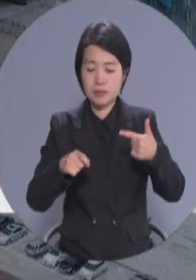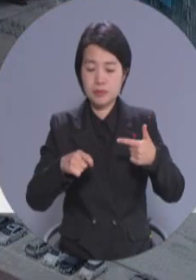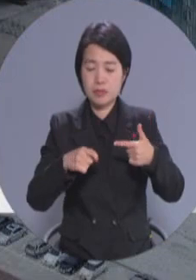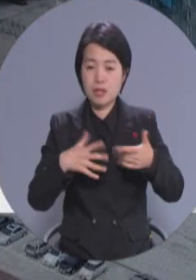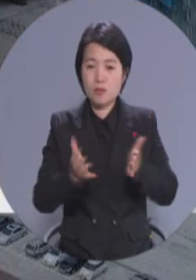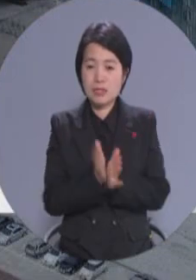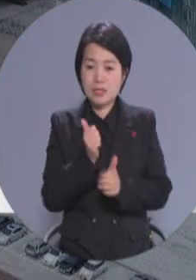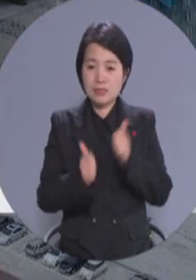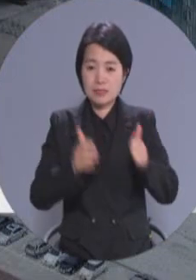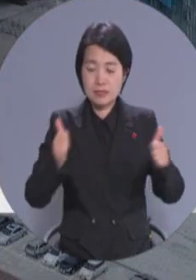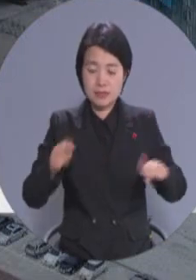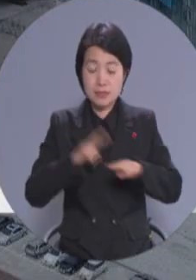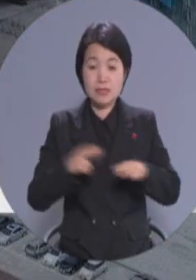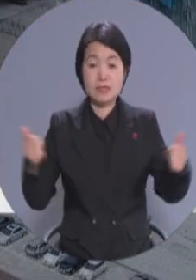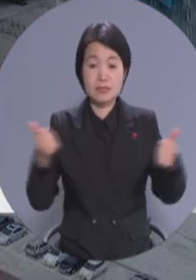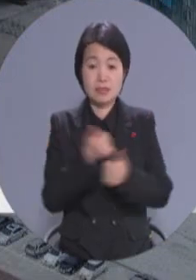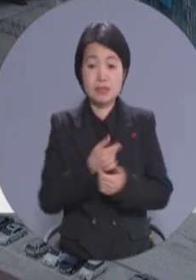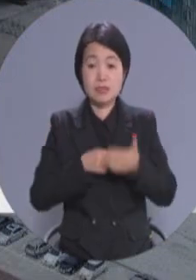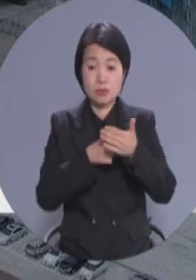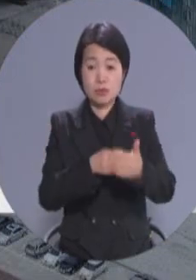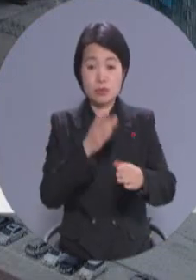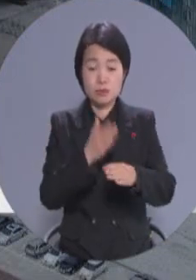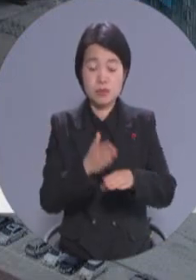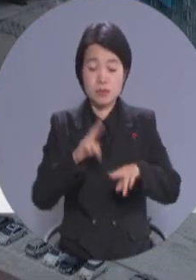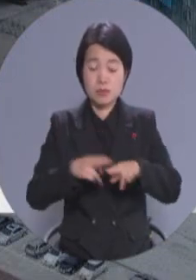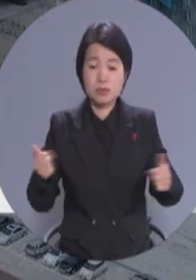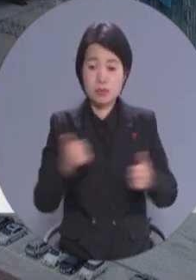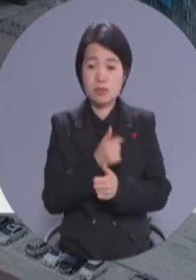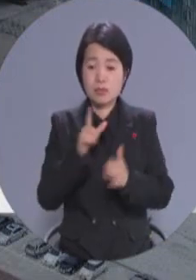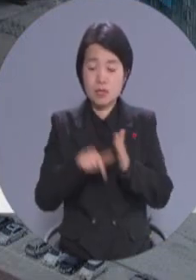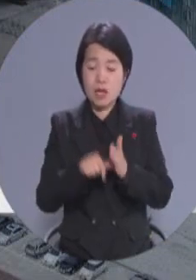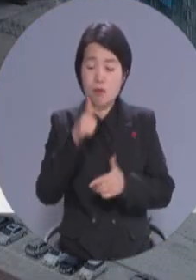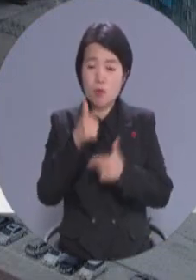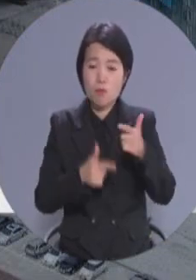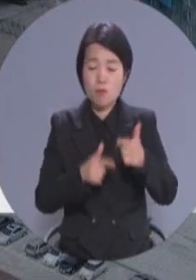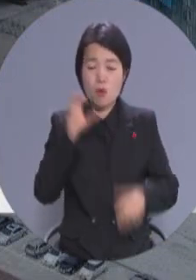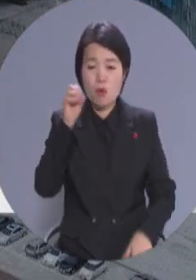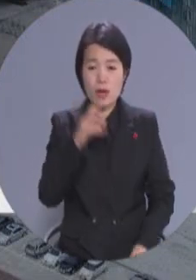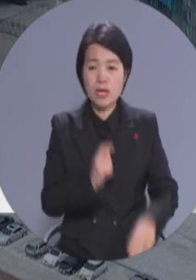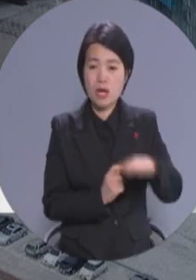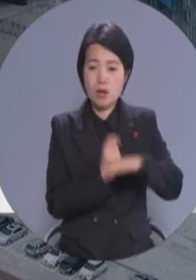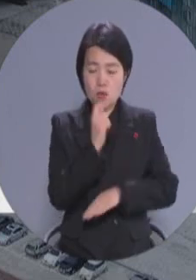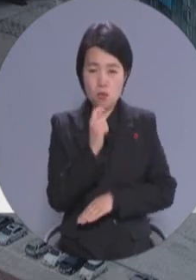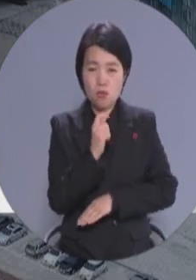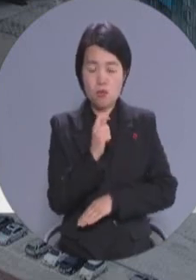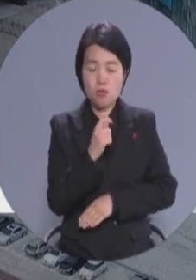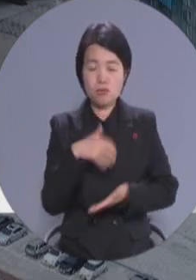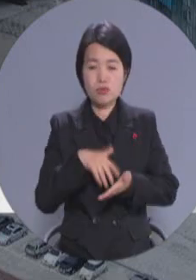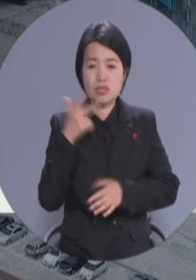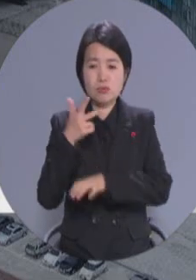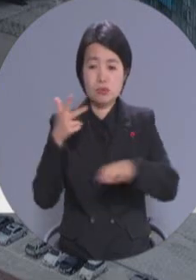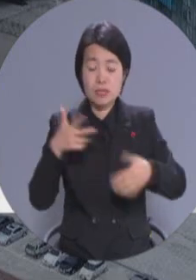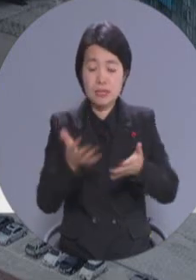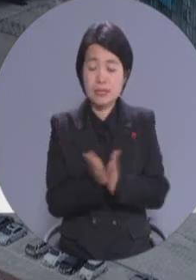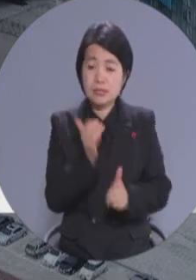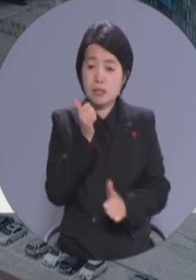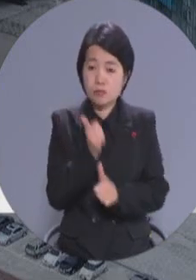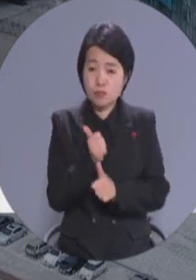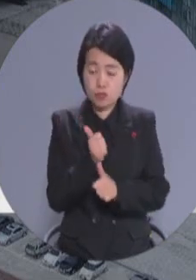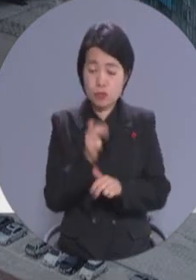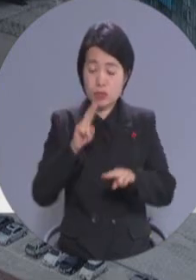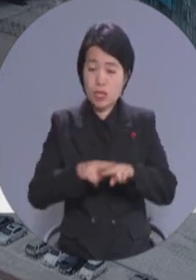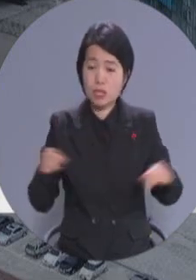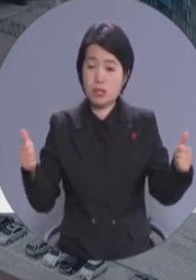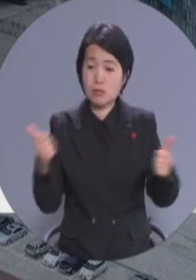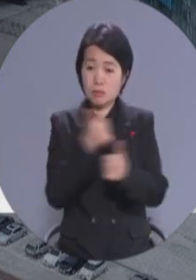이상 인사를 단행했습니다 이번 인사에는 목포와 광양시 고흥군 등 일곱개 부단 체장 자리도